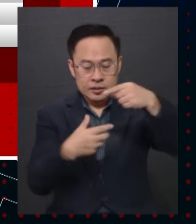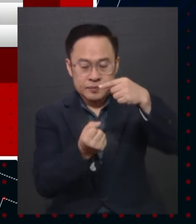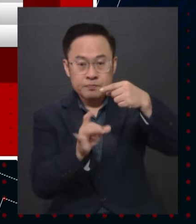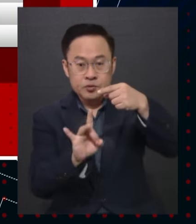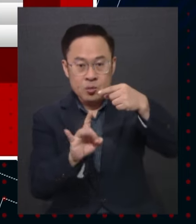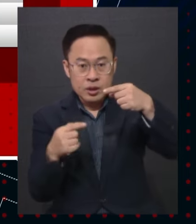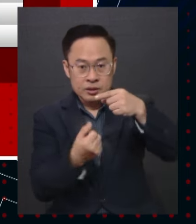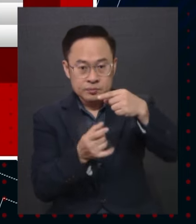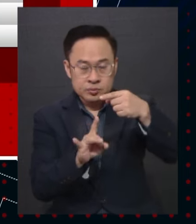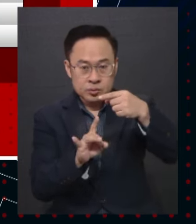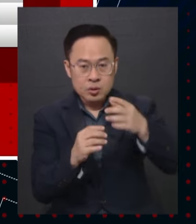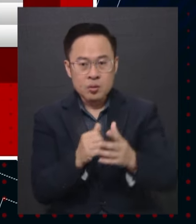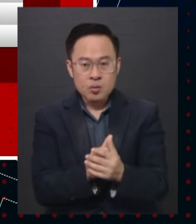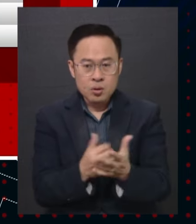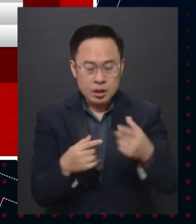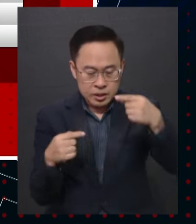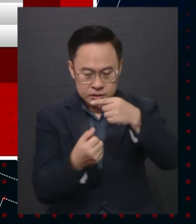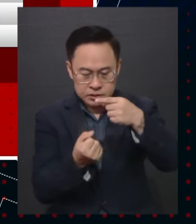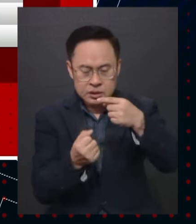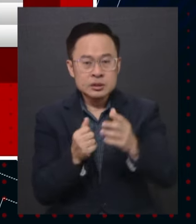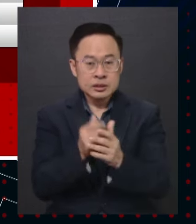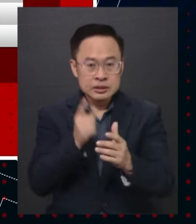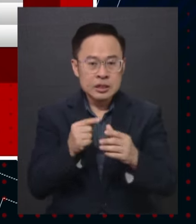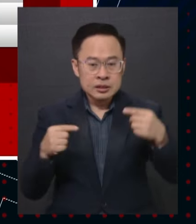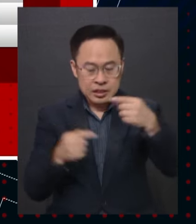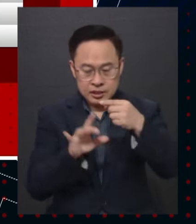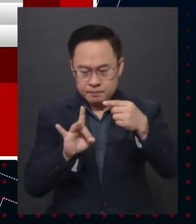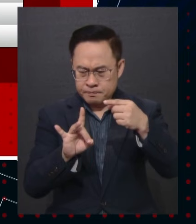นะฮ ะ อันดับ8นครปฐม23แต้มเน ี่ ยนั